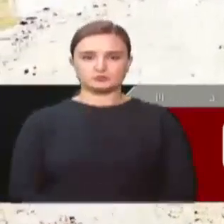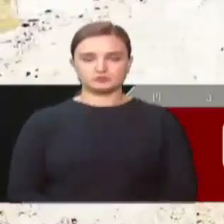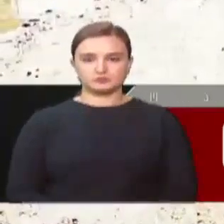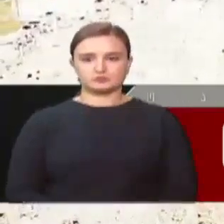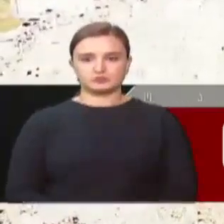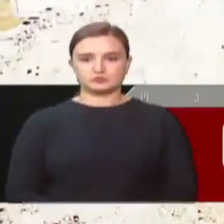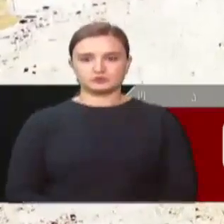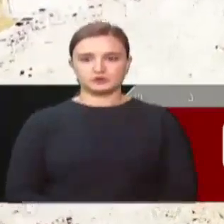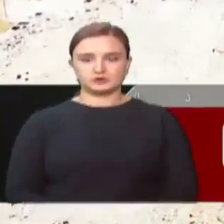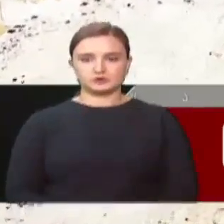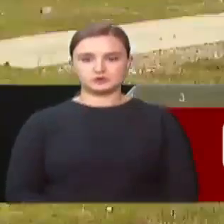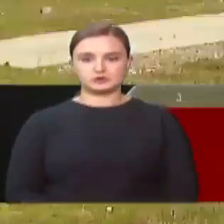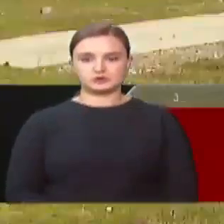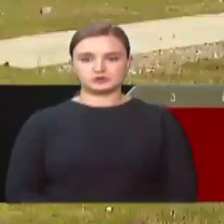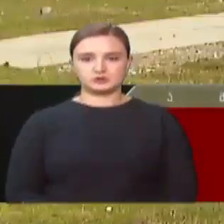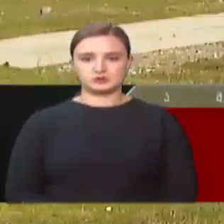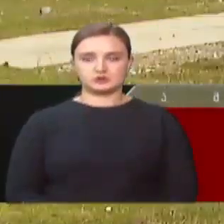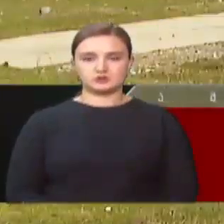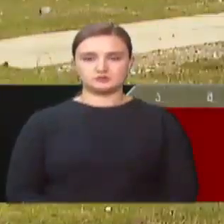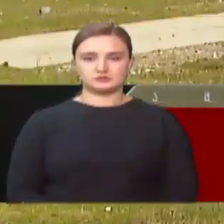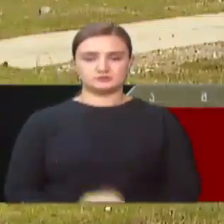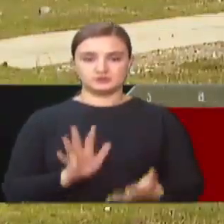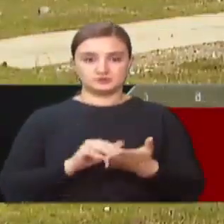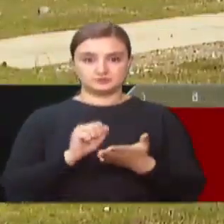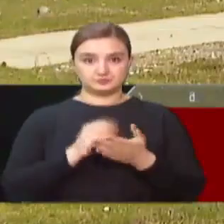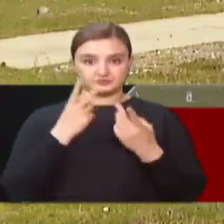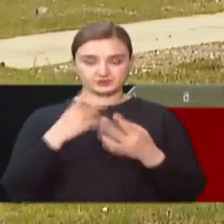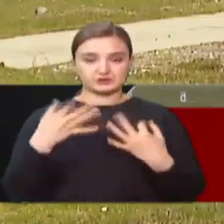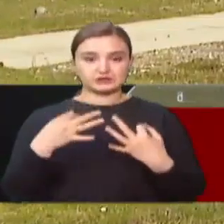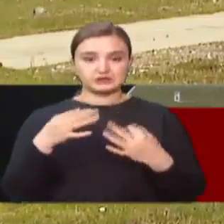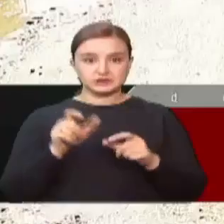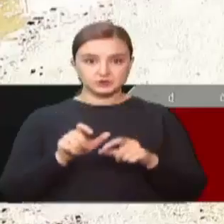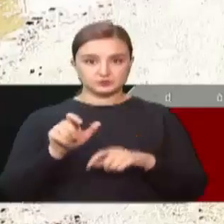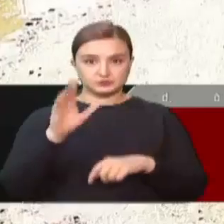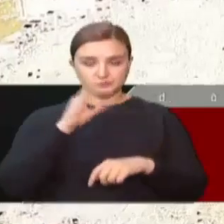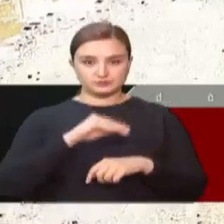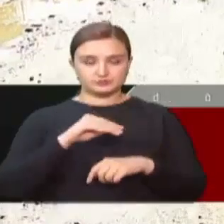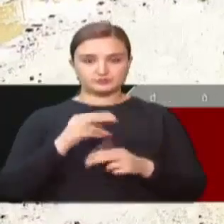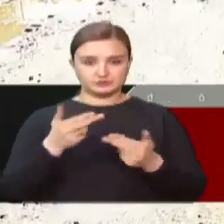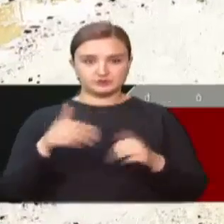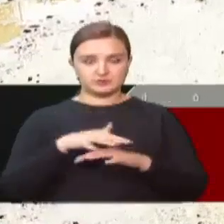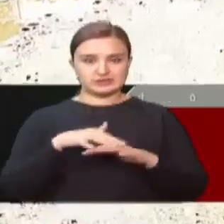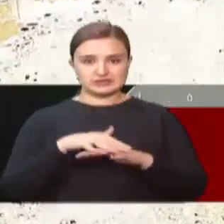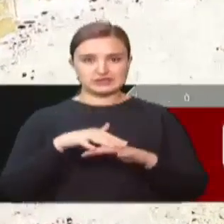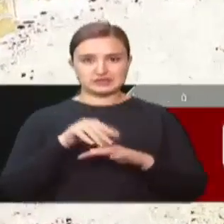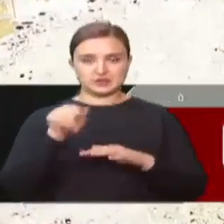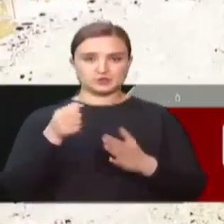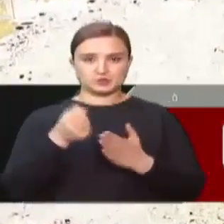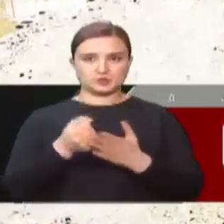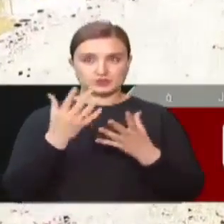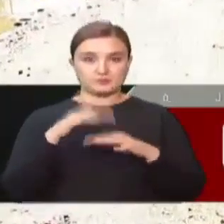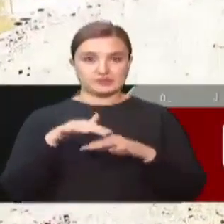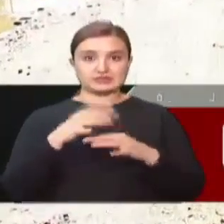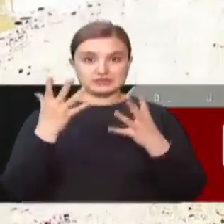gheta, draga, natgurebuli, da, da, hia, nie, da, nu se. Transporti tu dadis, ai soplis centrandera. Bazar, rivalez, im dreepsi